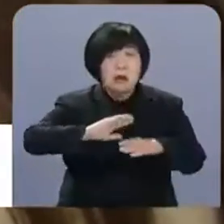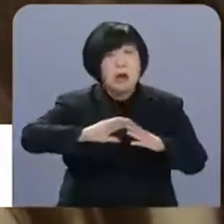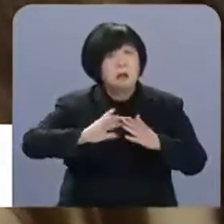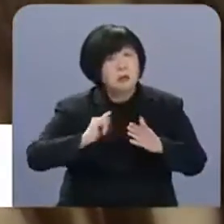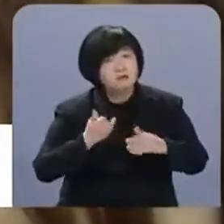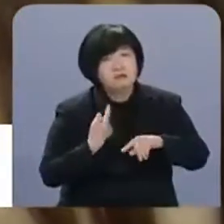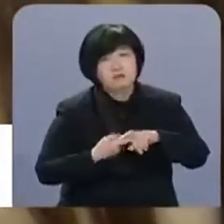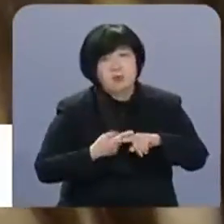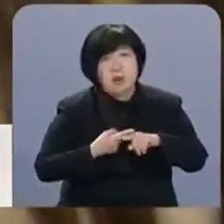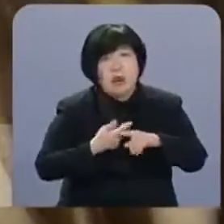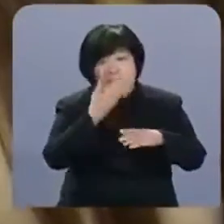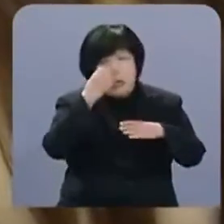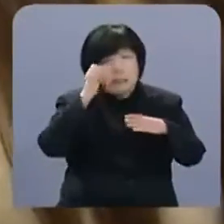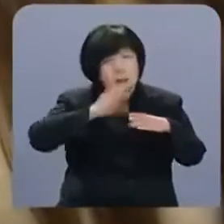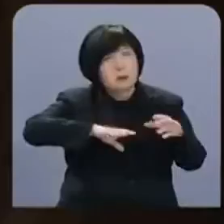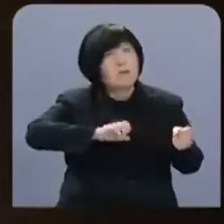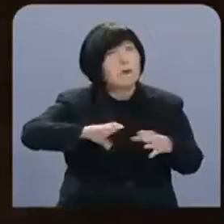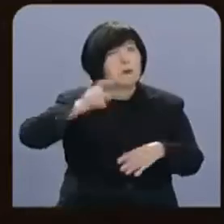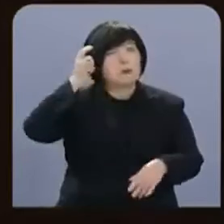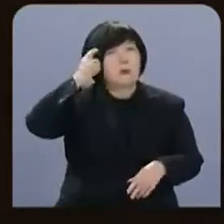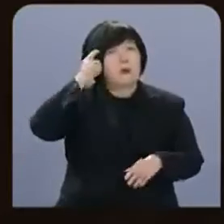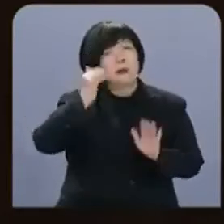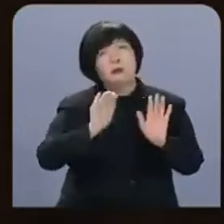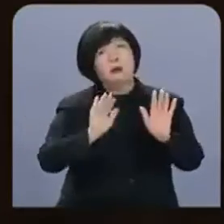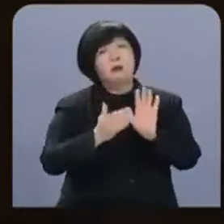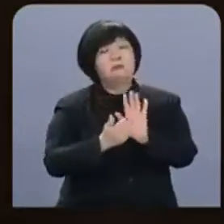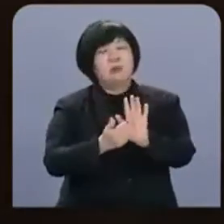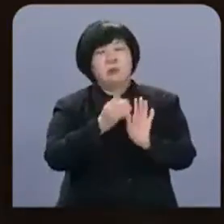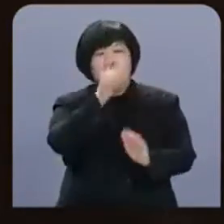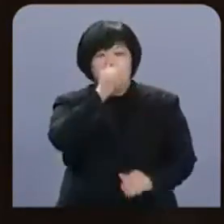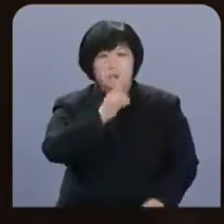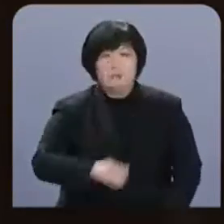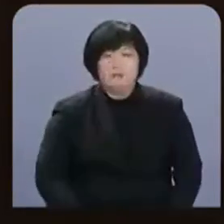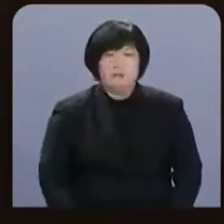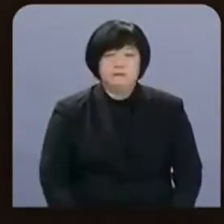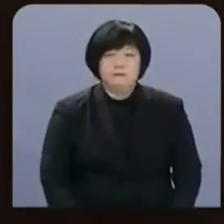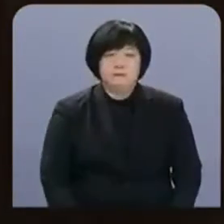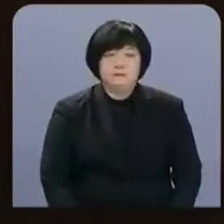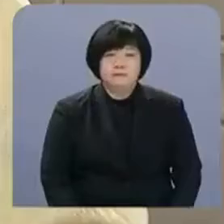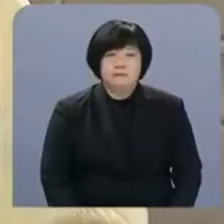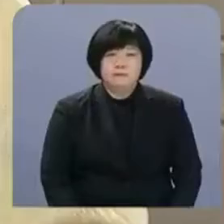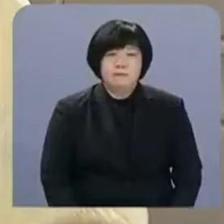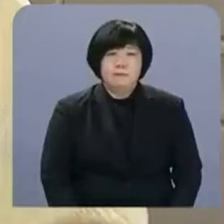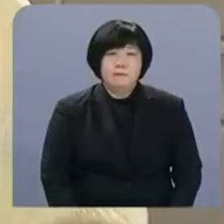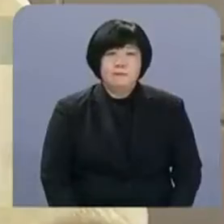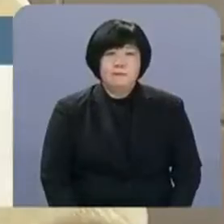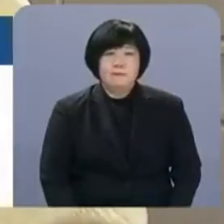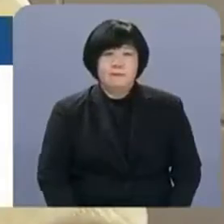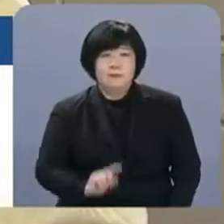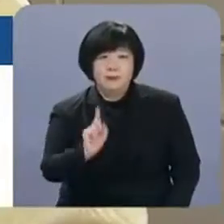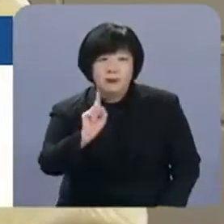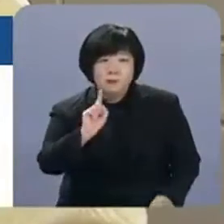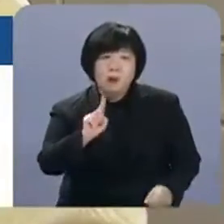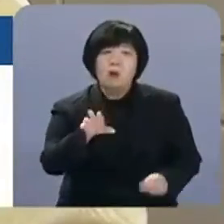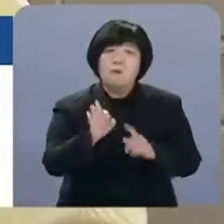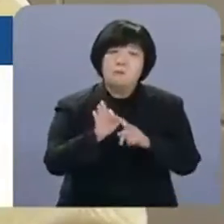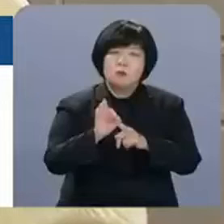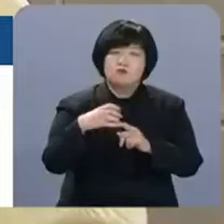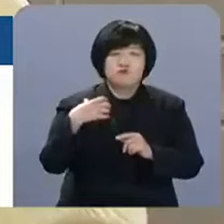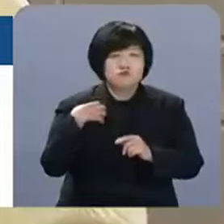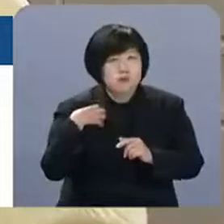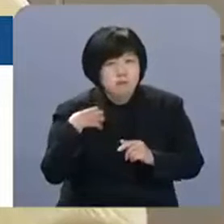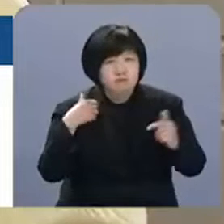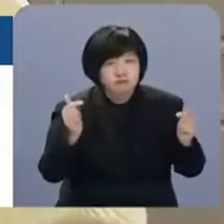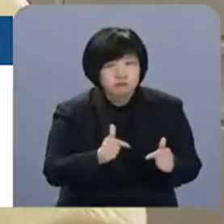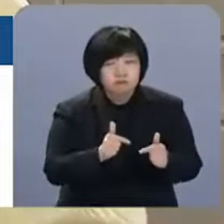동물을 쓰레기처럼 버린다는 생각에 거부감이 큽니다 비용적인 부담을 타 질 a 라면 한테 폐기물 처리를 해야